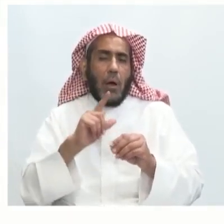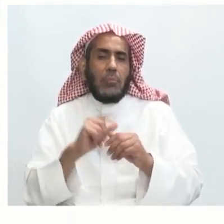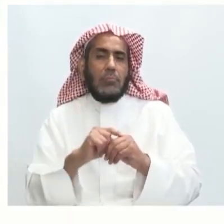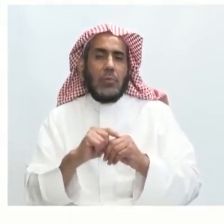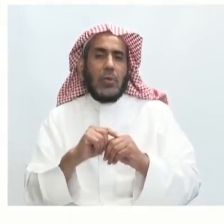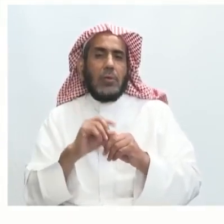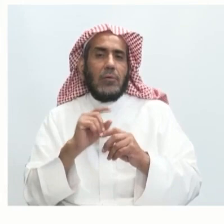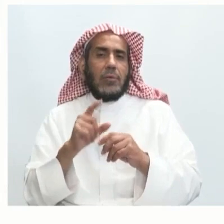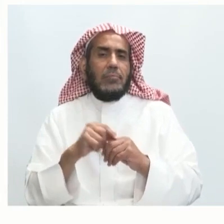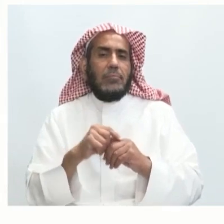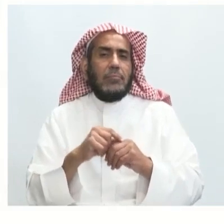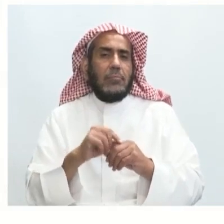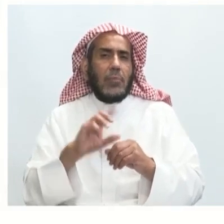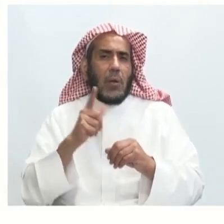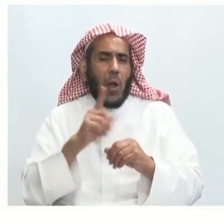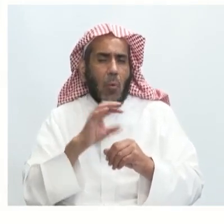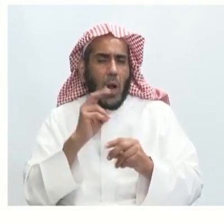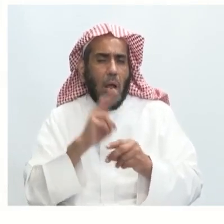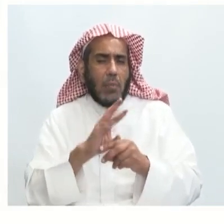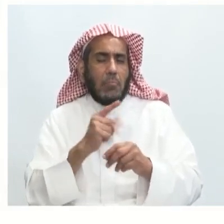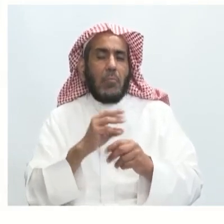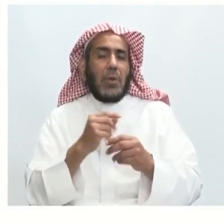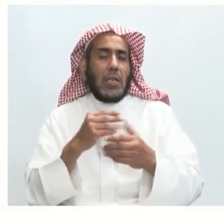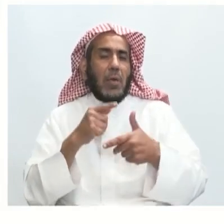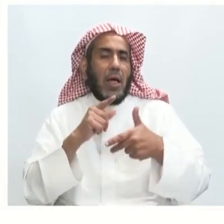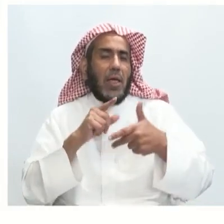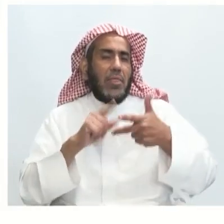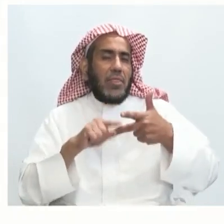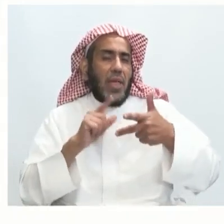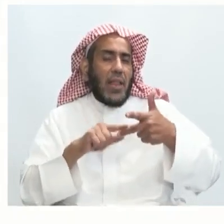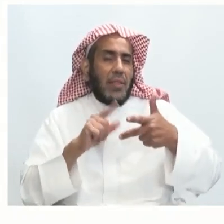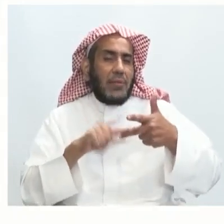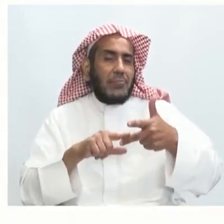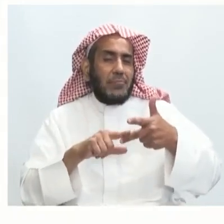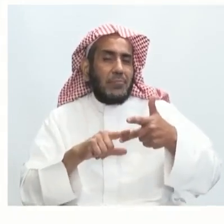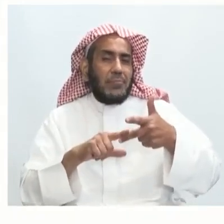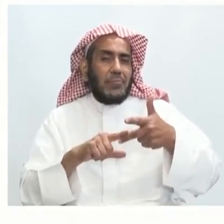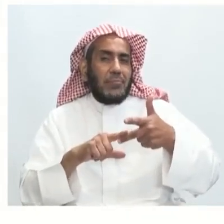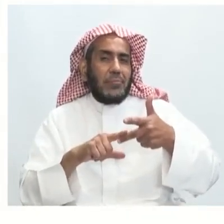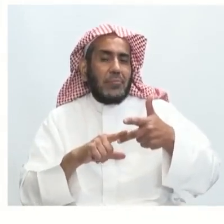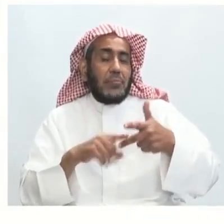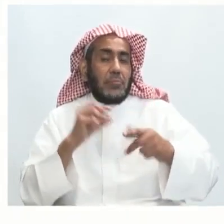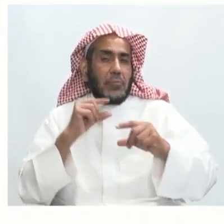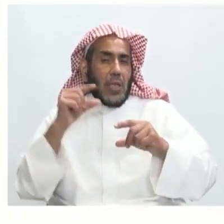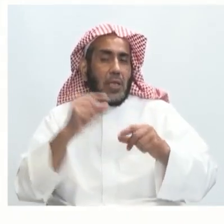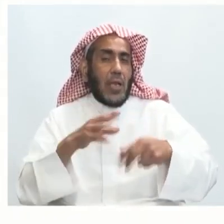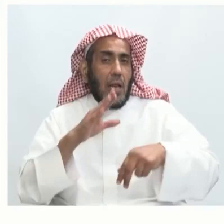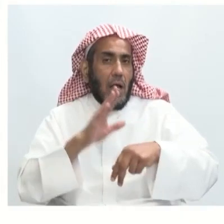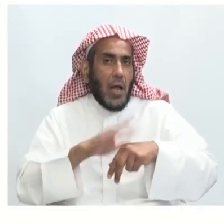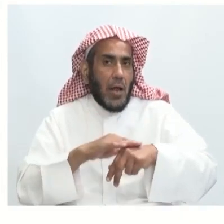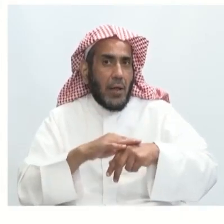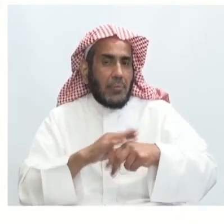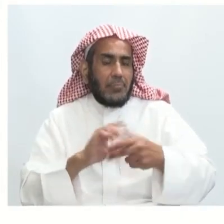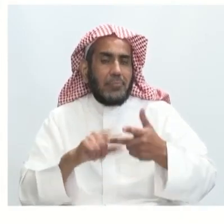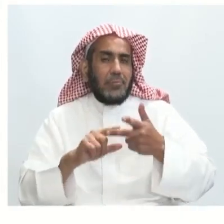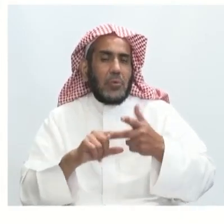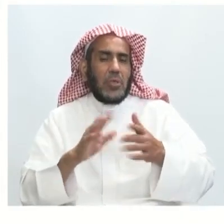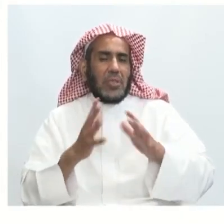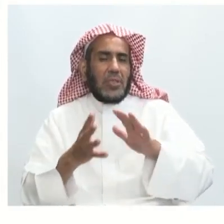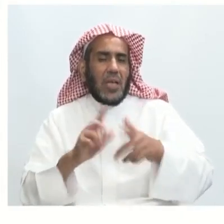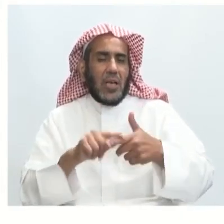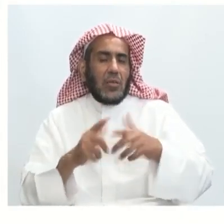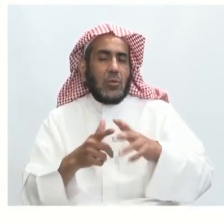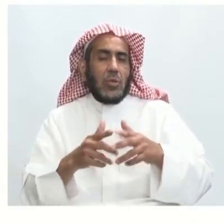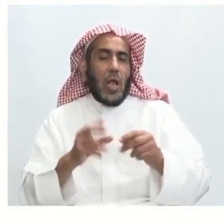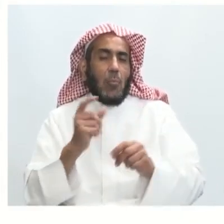فندا يعني اقول كذب في المرتبه الثالثه في المرتبه الثالثه وهنا دليل ان ان وكذلك هنا تردد